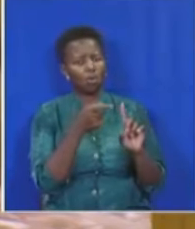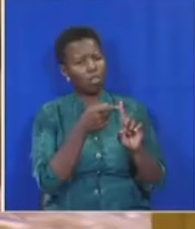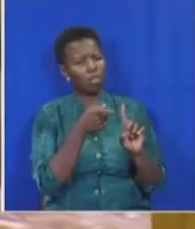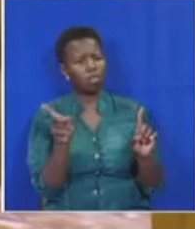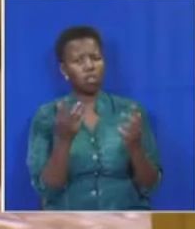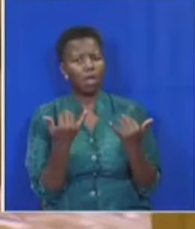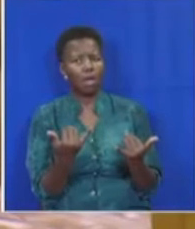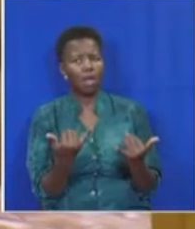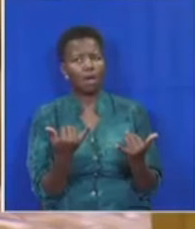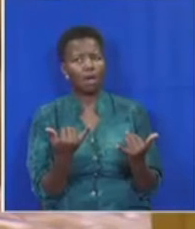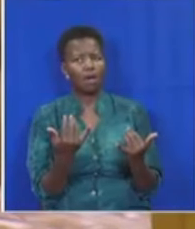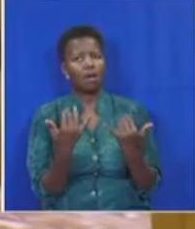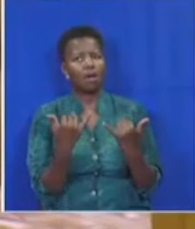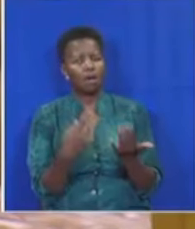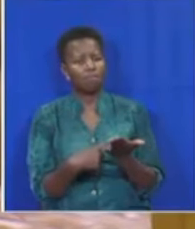imali